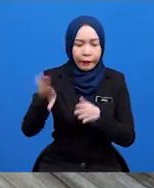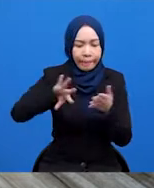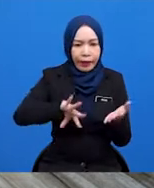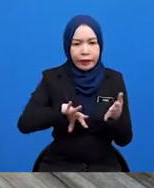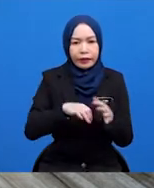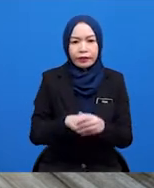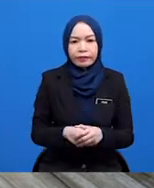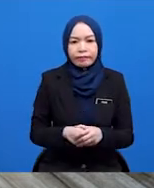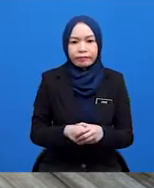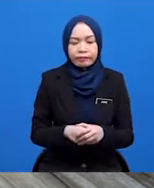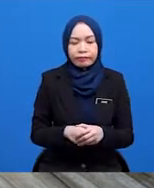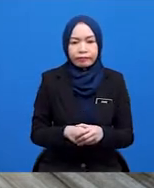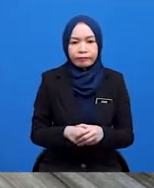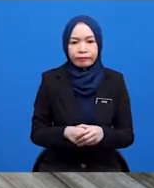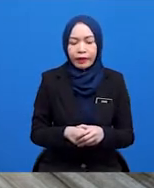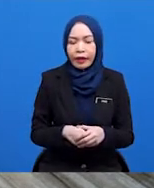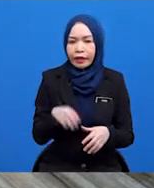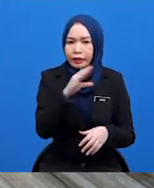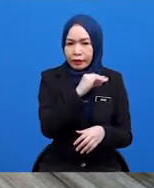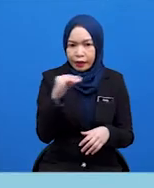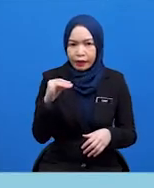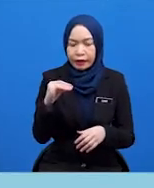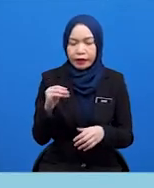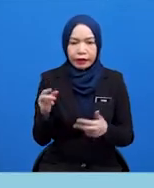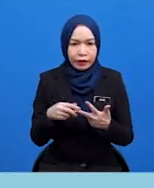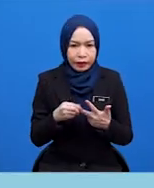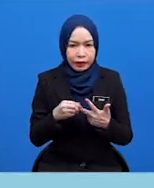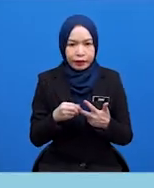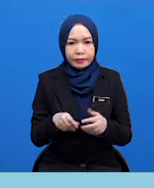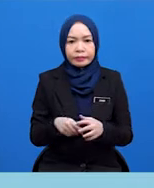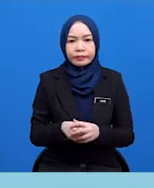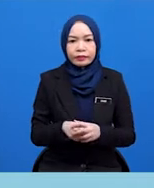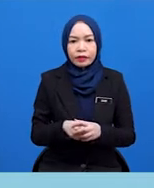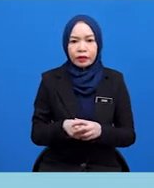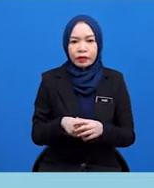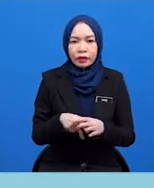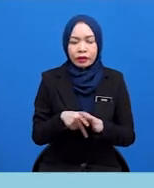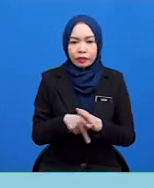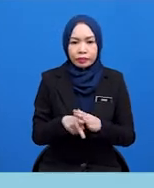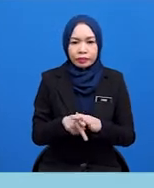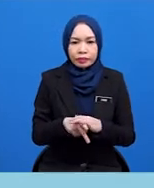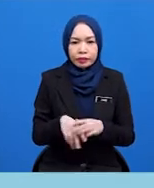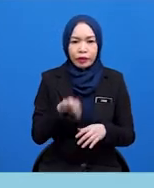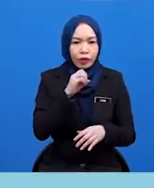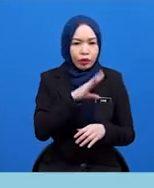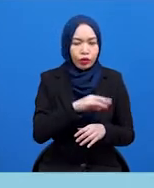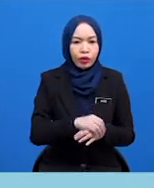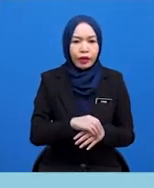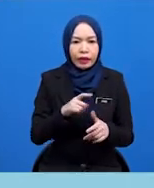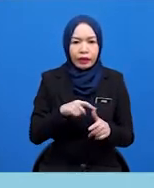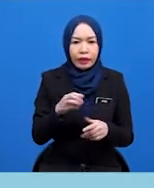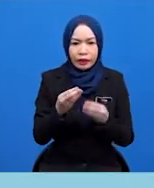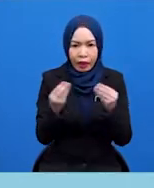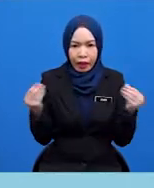teruk. Ketiga, pencemaran tanah. Pencemaran ini berlaku melalui penggunaan